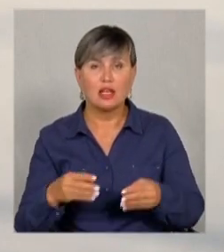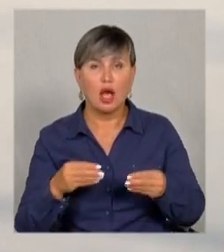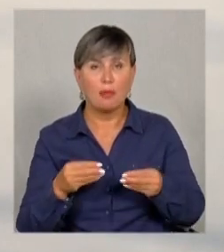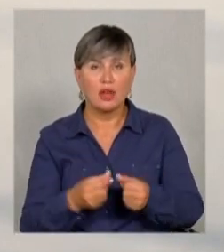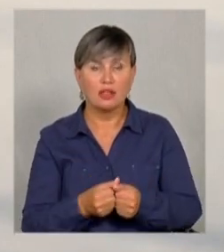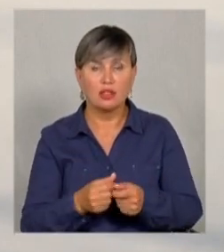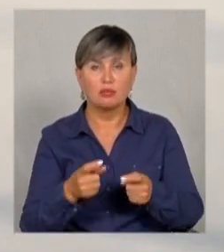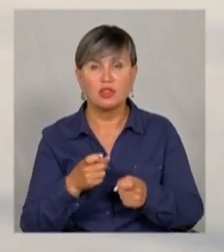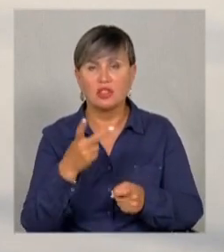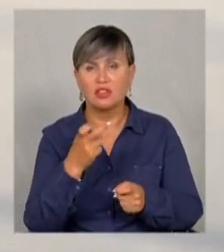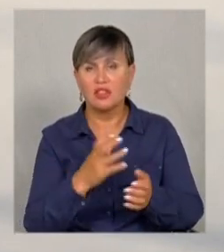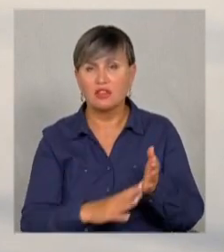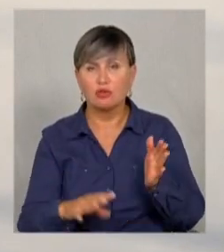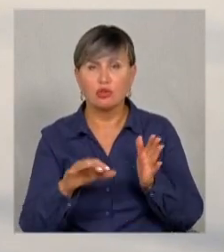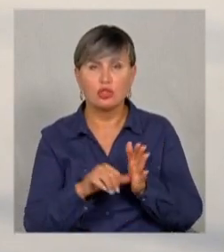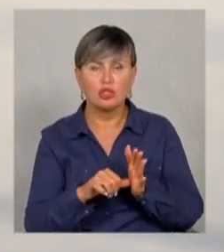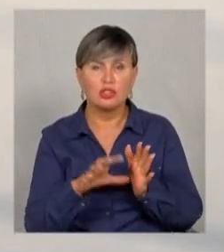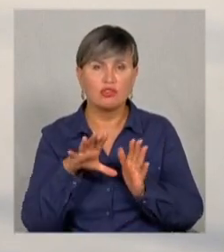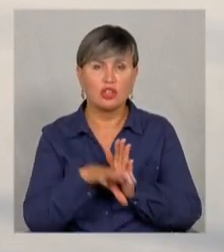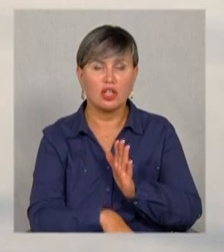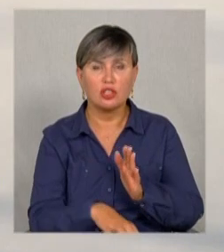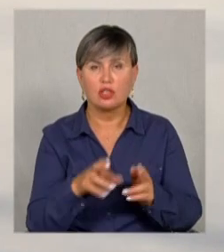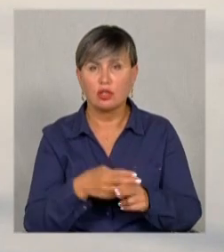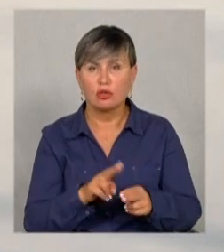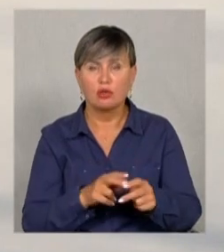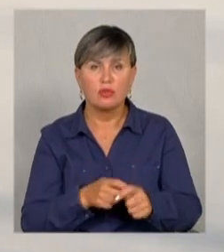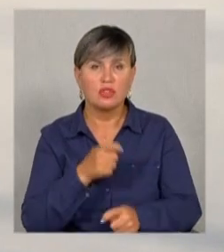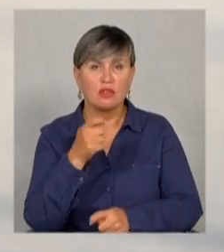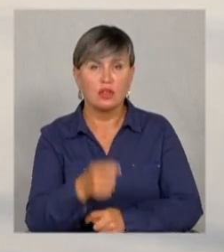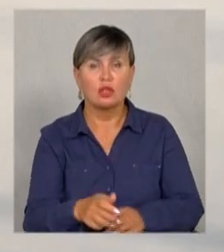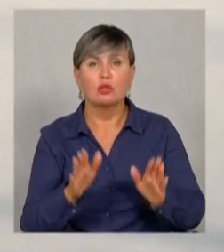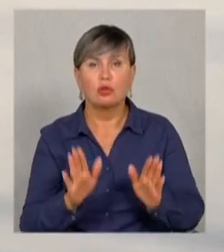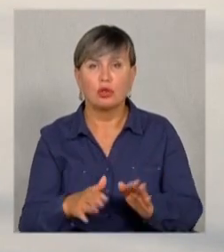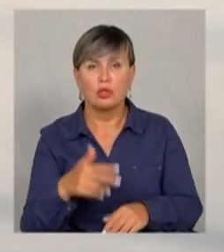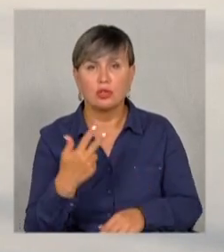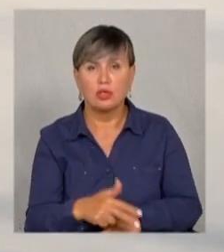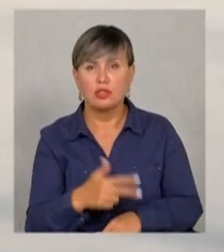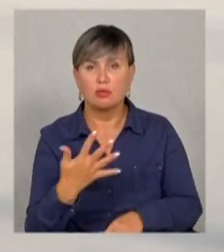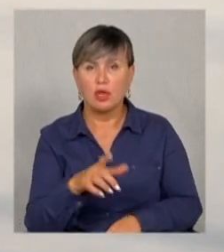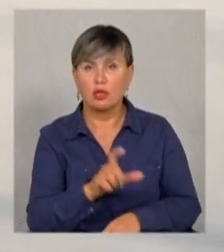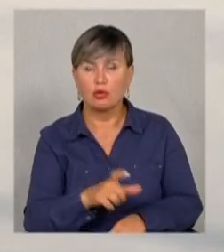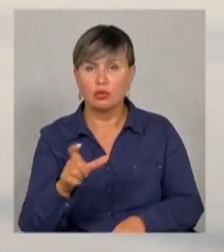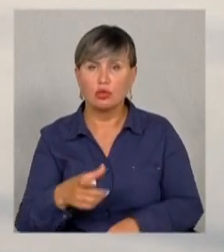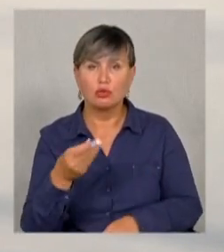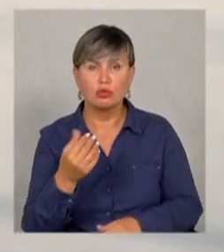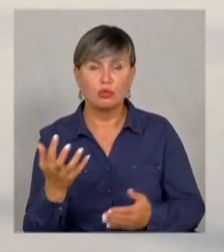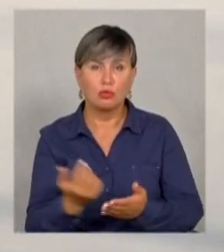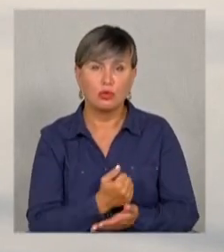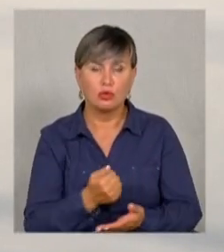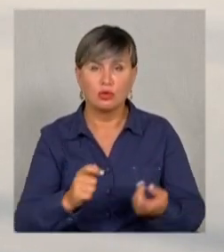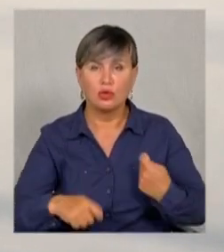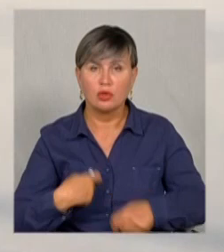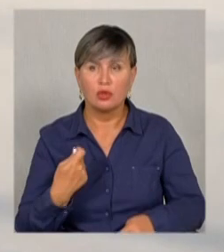привлечено 296 вкладчиков, из которых подали заявление только 35 лиц, где сумма ущерба по данным